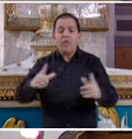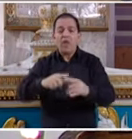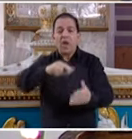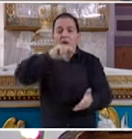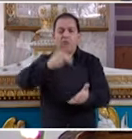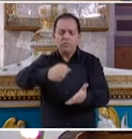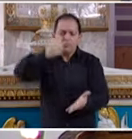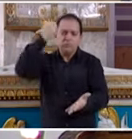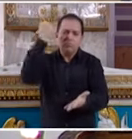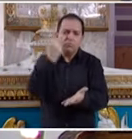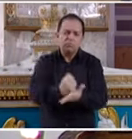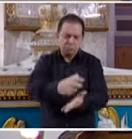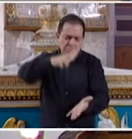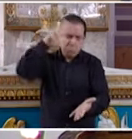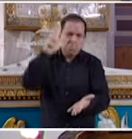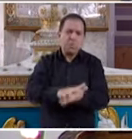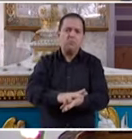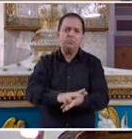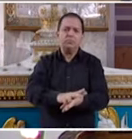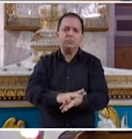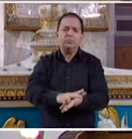αιωνίου, τον